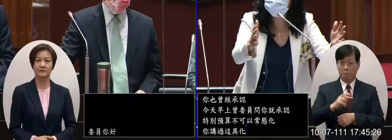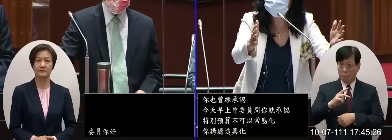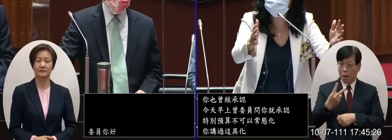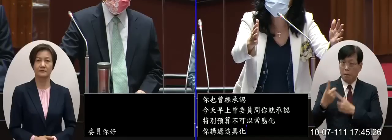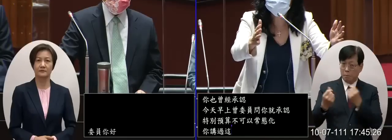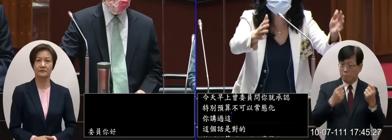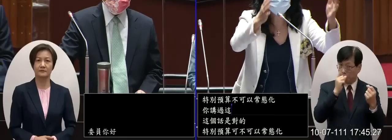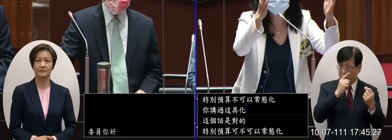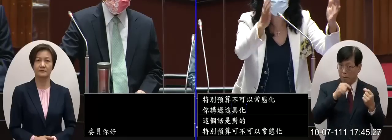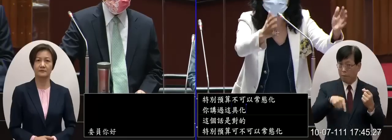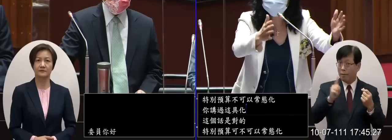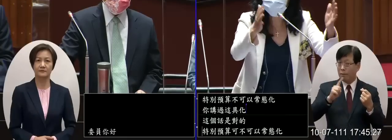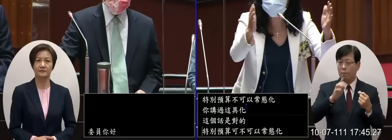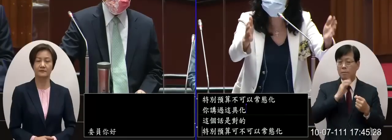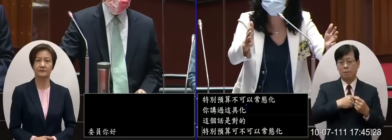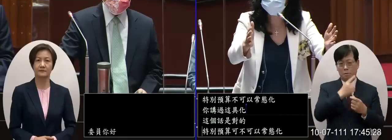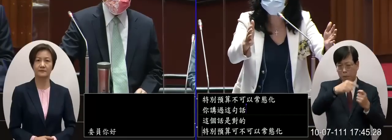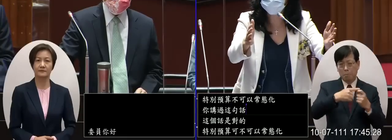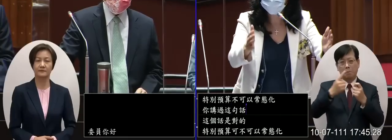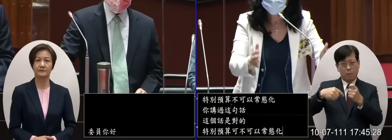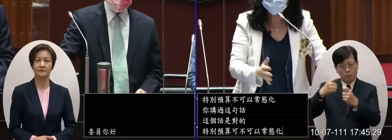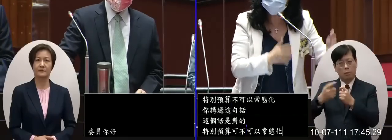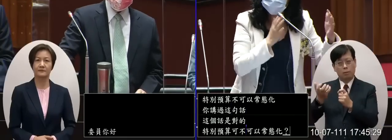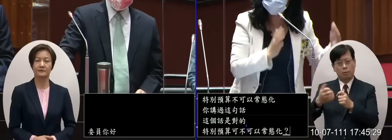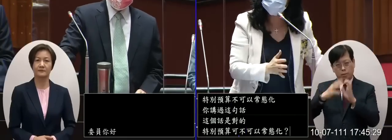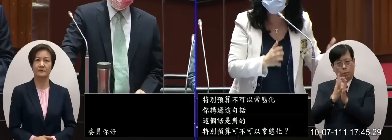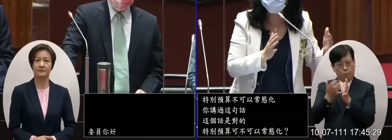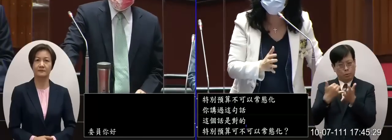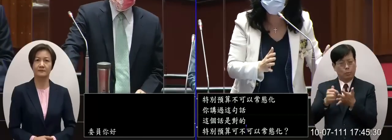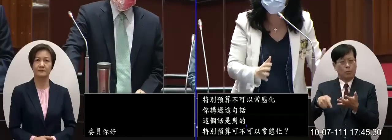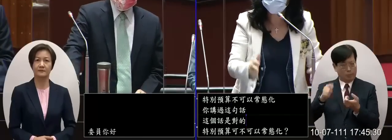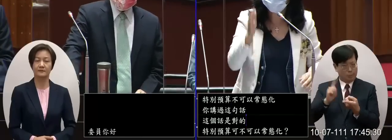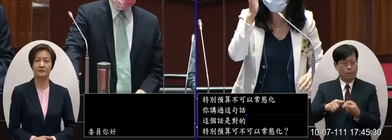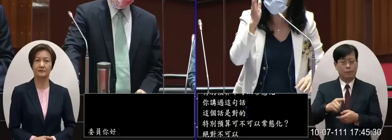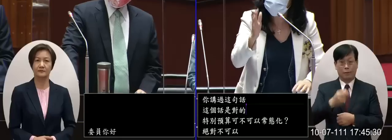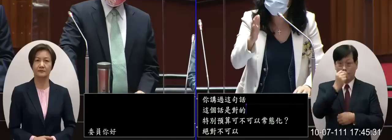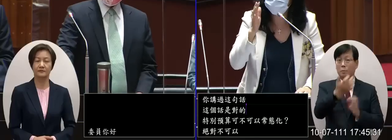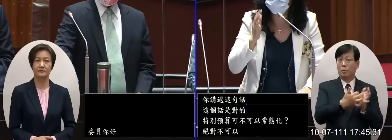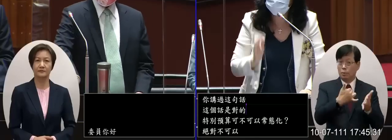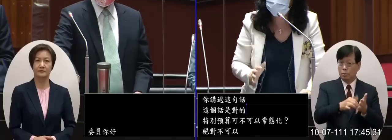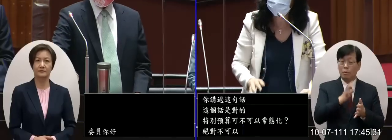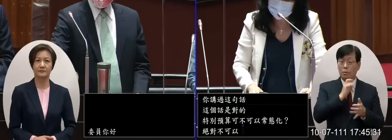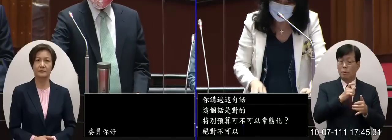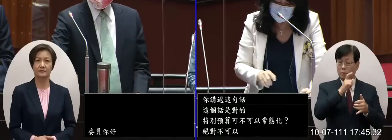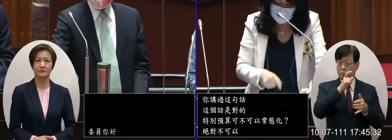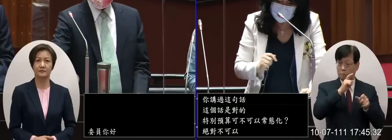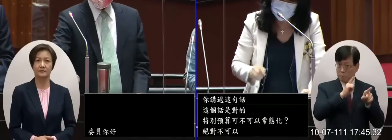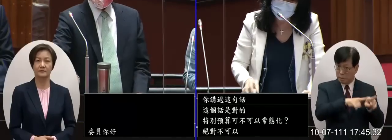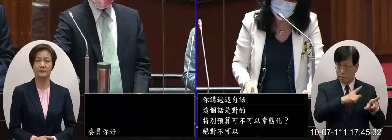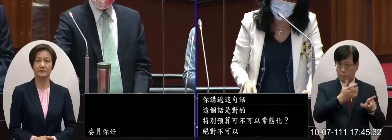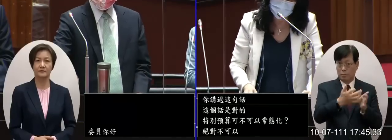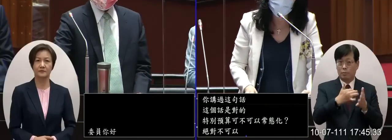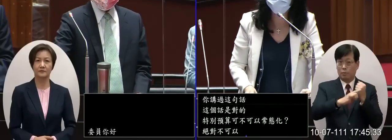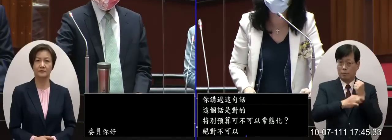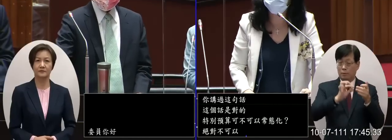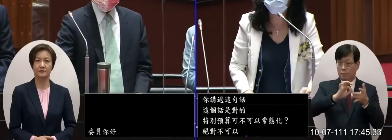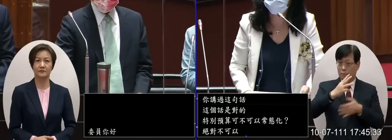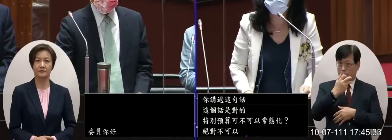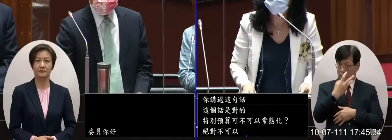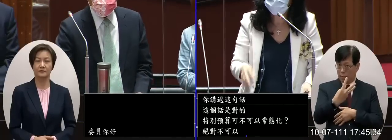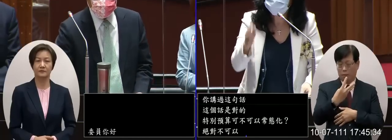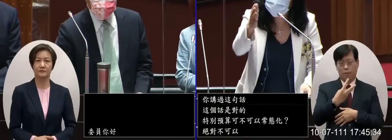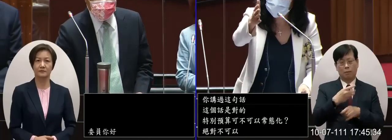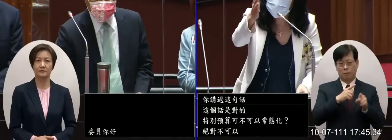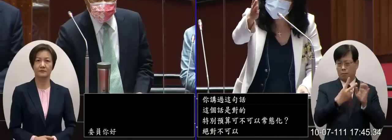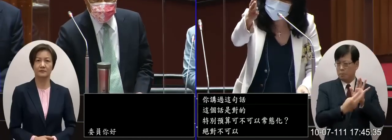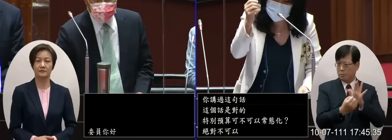态化的是什么？你的每一年的总预算。但是特别预算它按照预算法83条，它有它的规